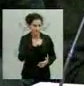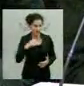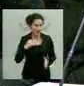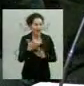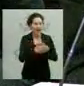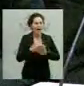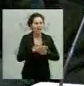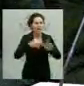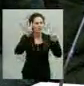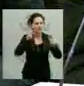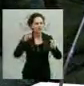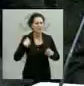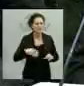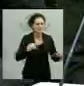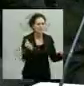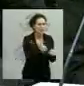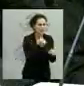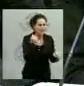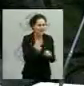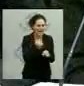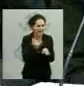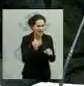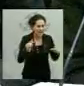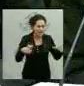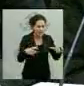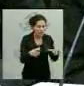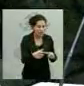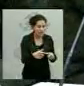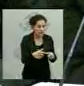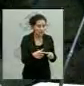la plantilla s'ha de desdotar o no s'ha de desdotar,